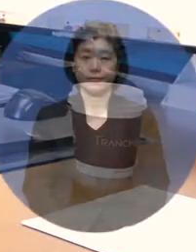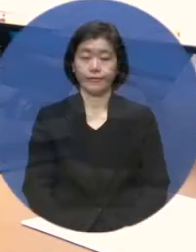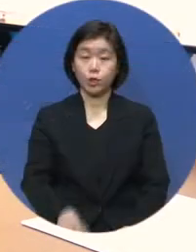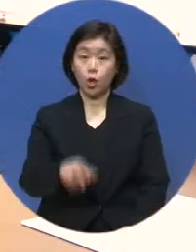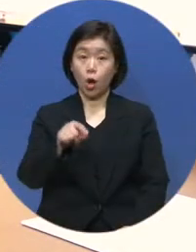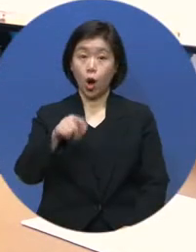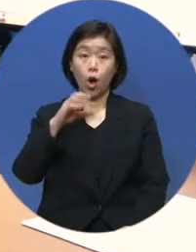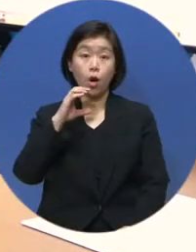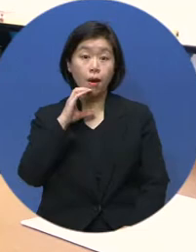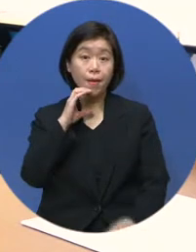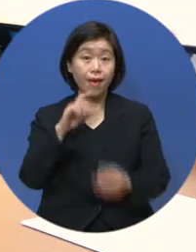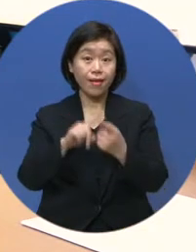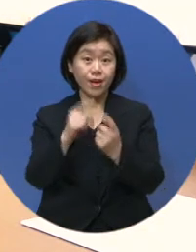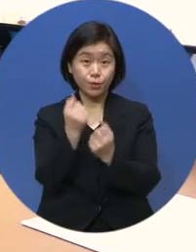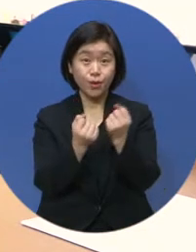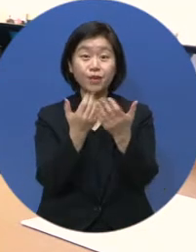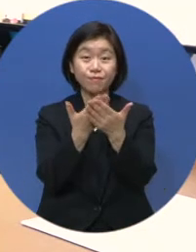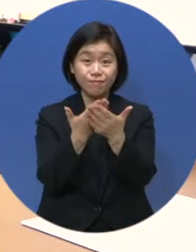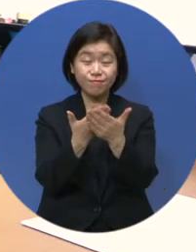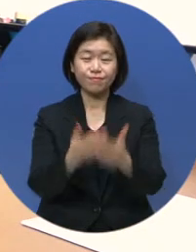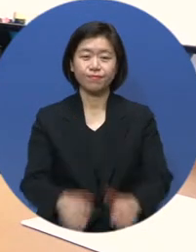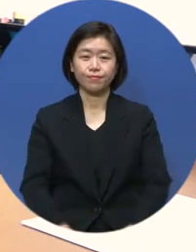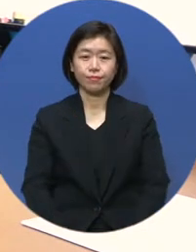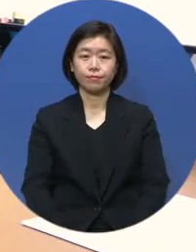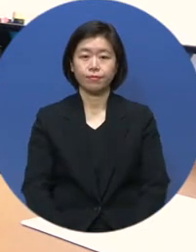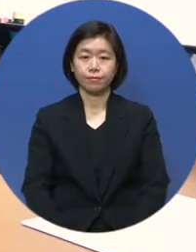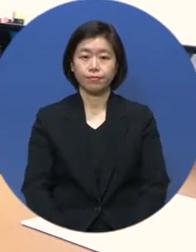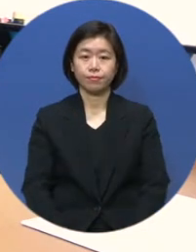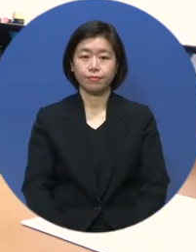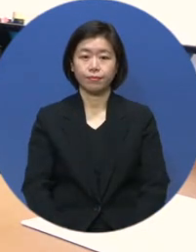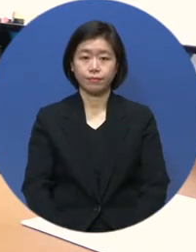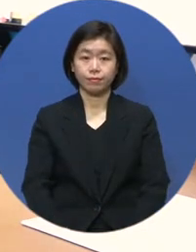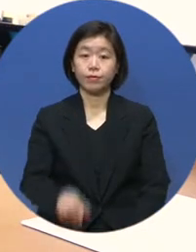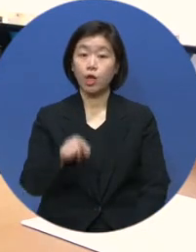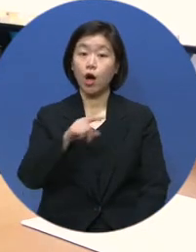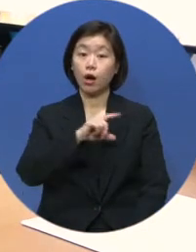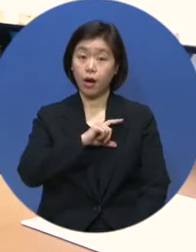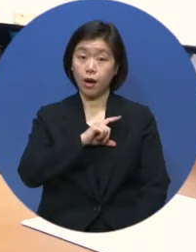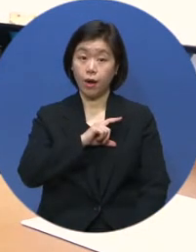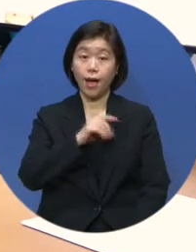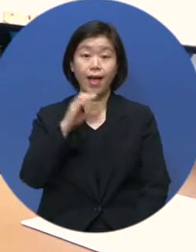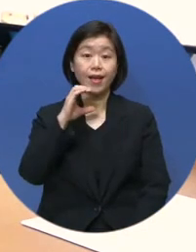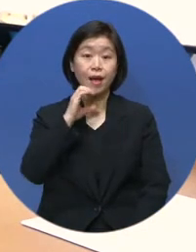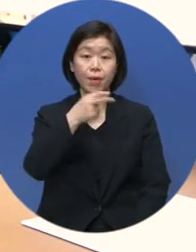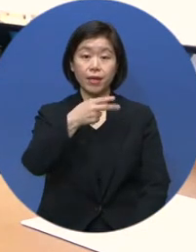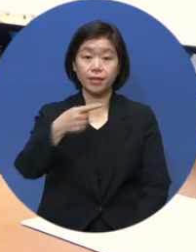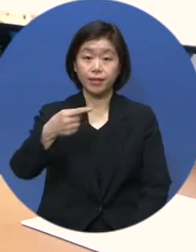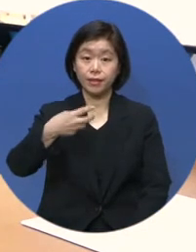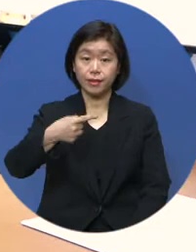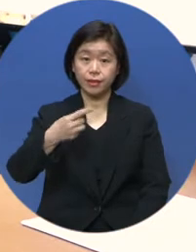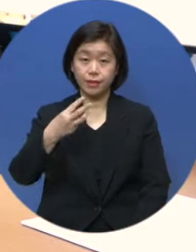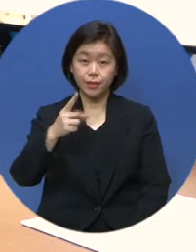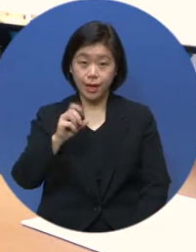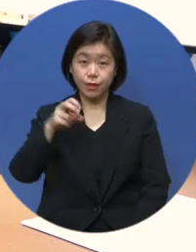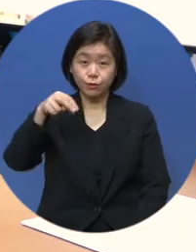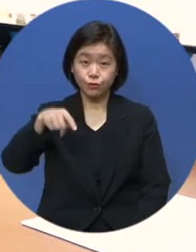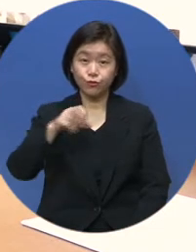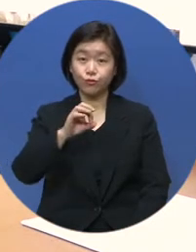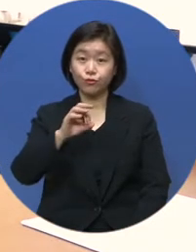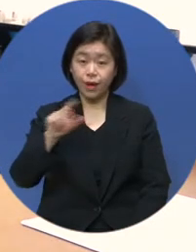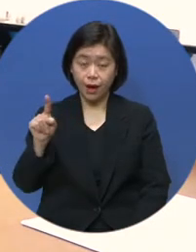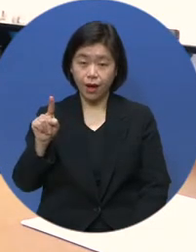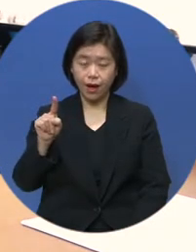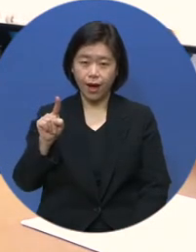카페 뜨랑슈아에 대해서 소개 좀 부탁드립니다. 네, 공식 명칭이 카페 뜨랑슈아 세이